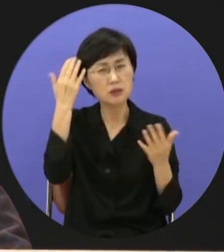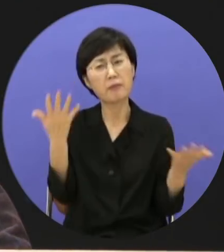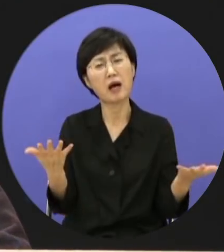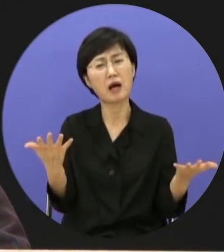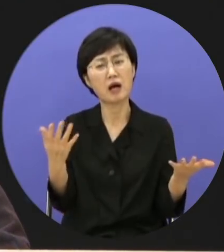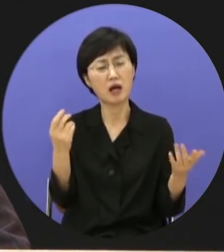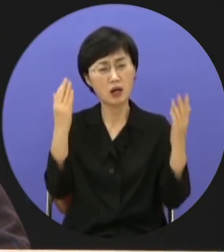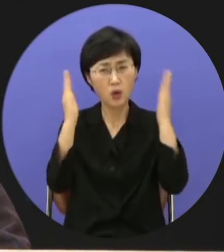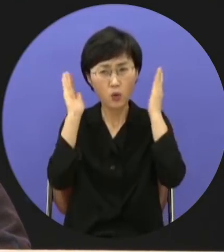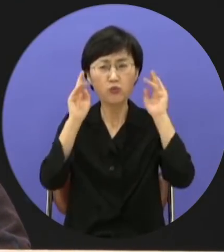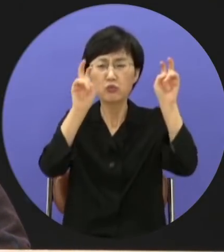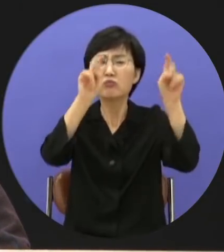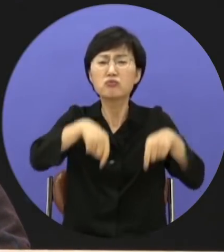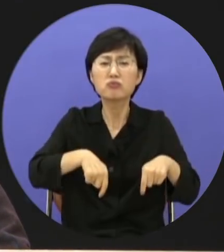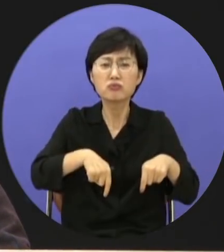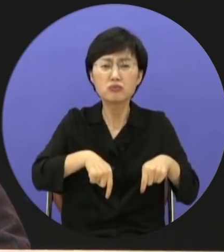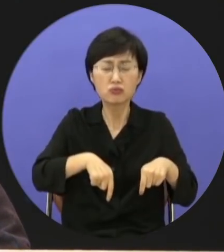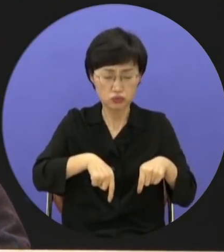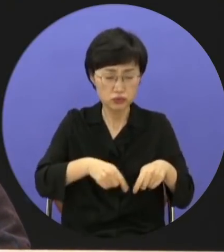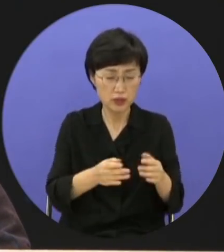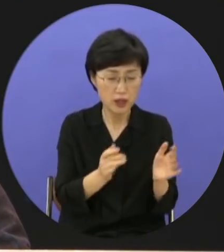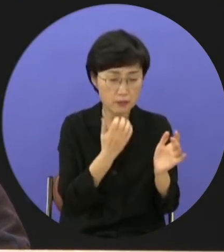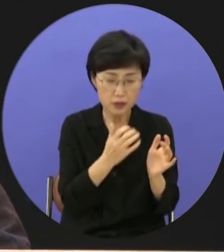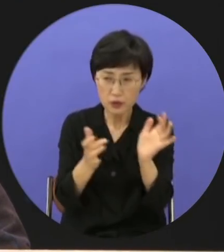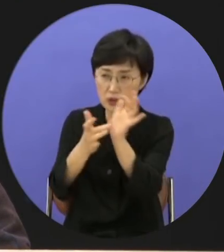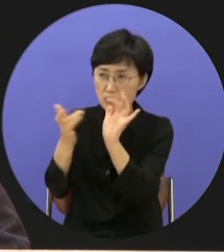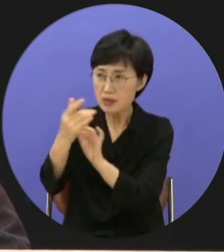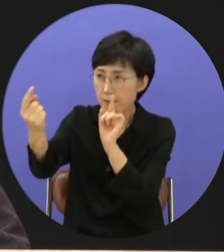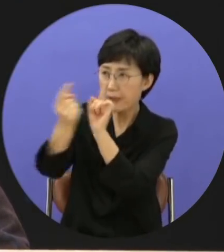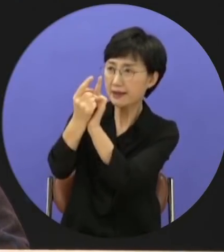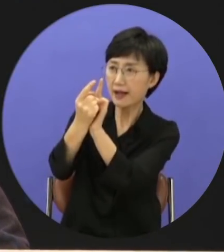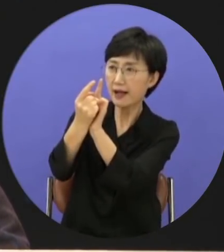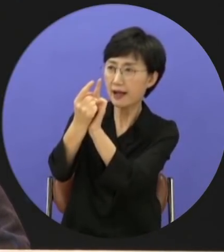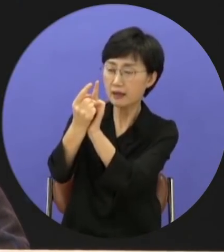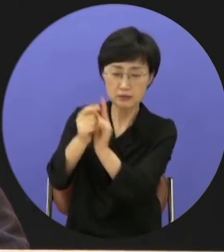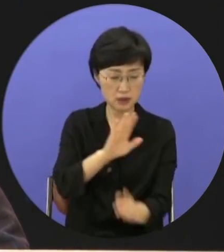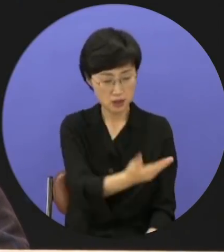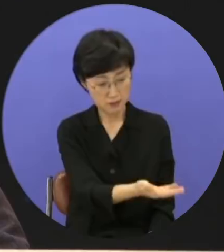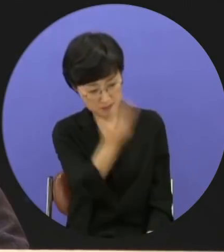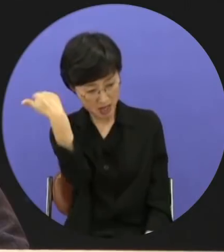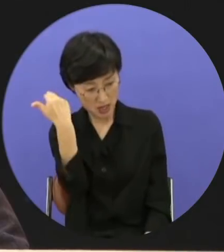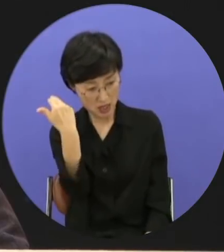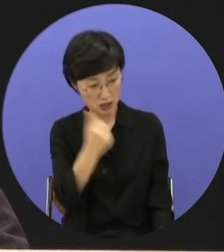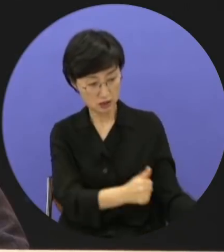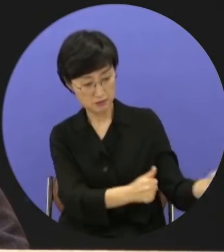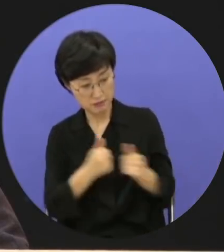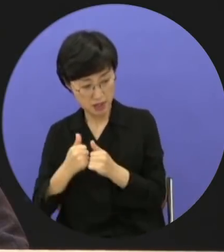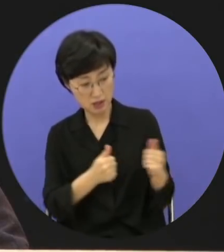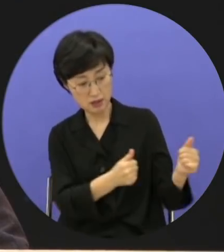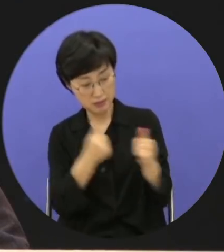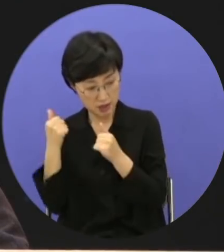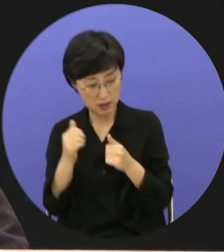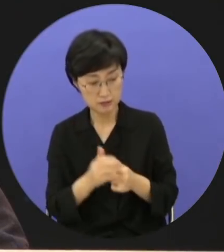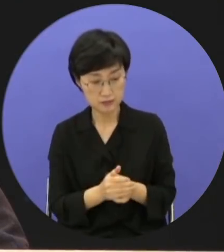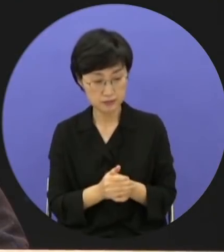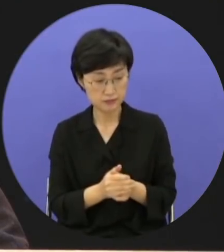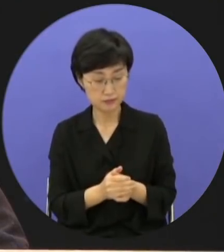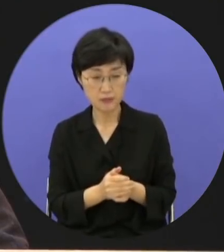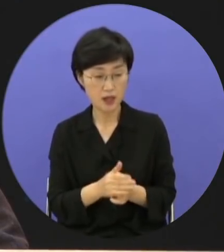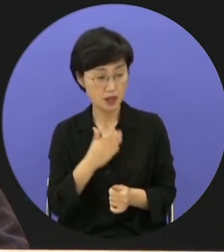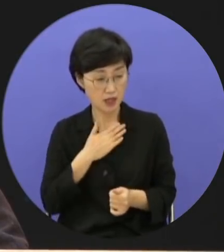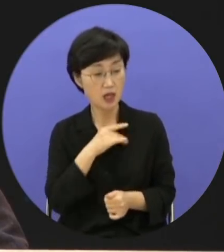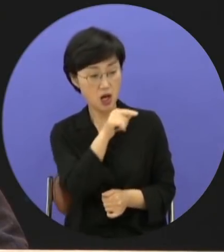The powerless, incompetent Peter met with Jesus. 나를 따라오너라. 그랬습니다. And Jesus said, "Come, follow me." 내가